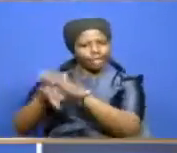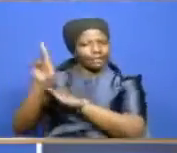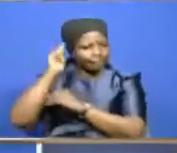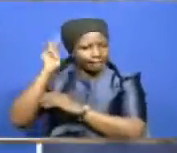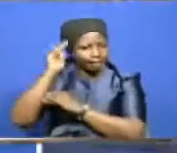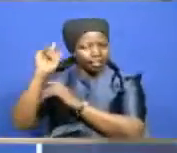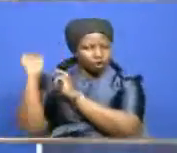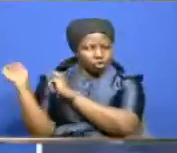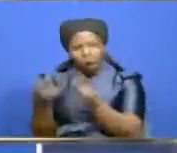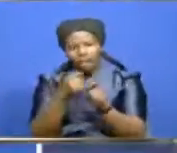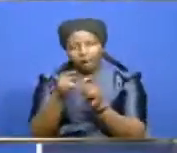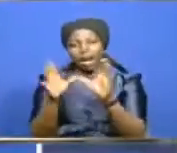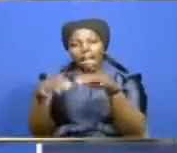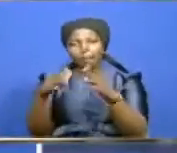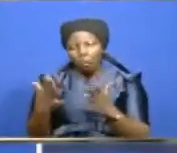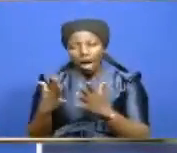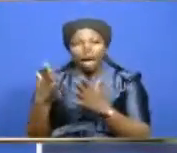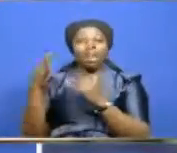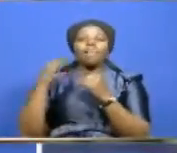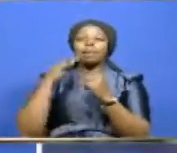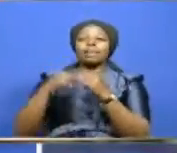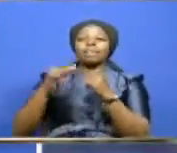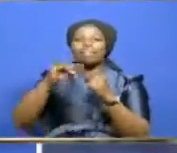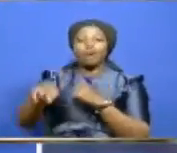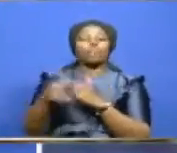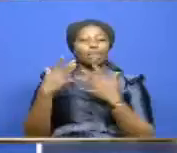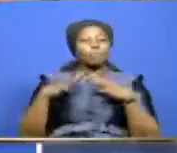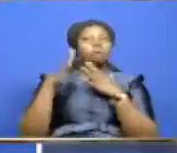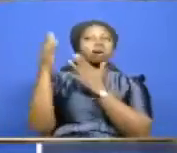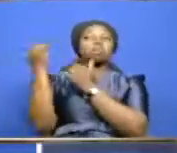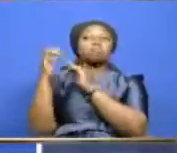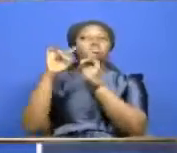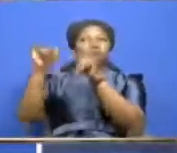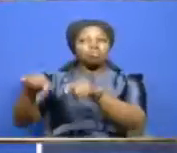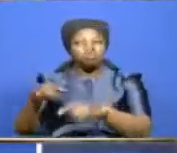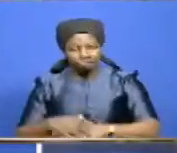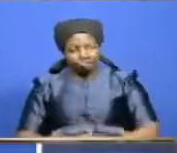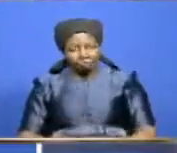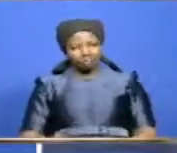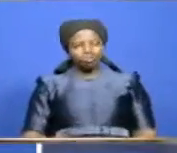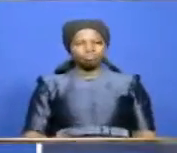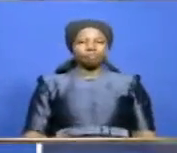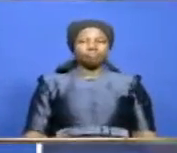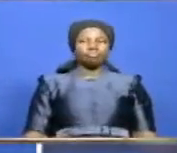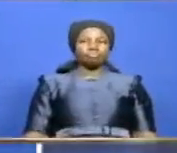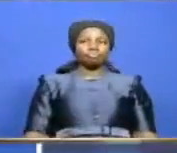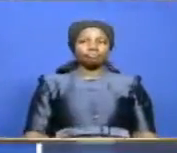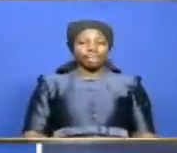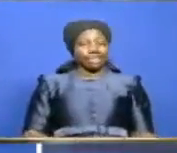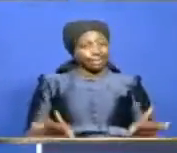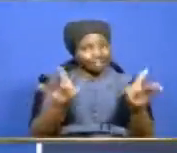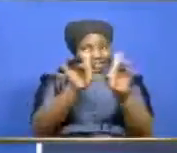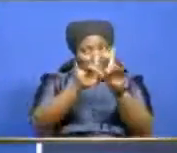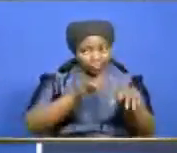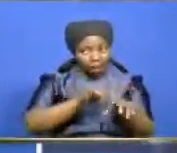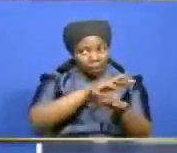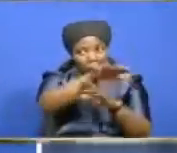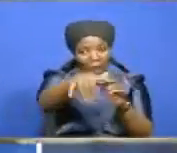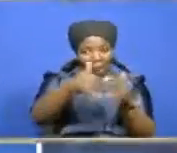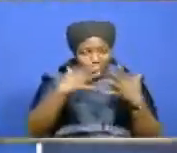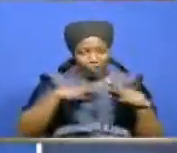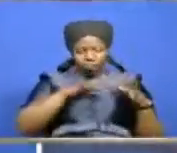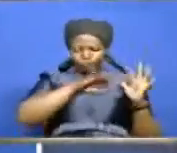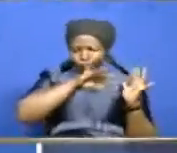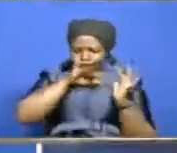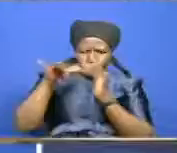8,000 walitarajiwa kufika. Unapotekeleza jukumu lako kwa taifa. Hata hivyo, si wote